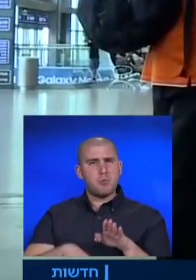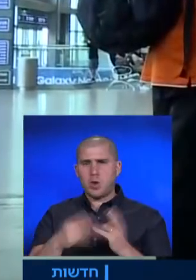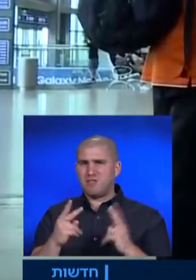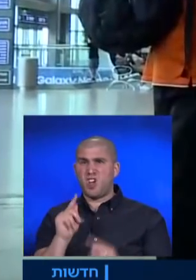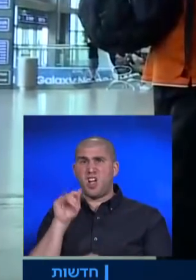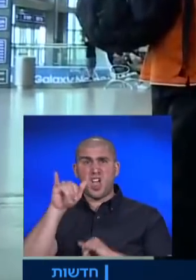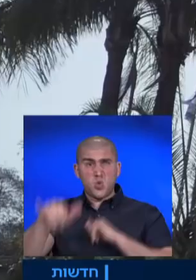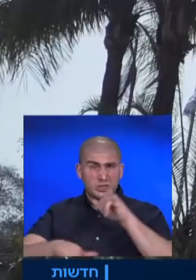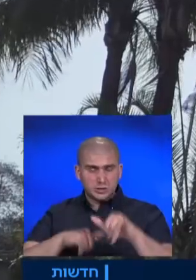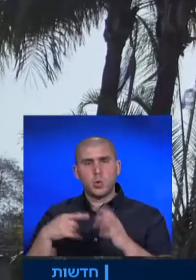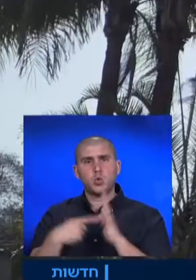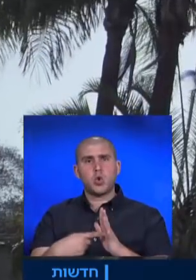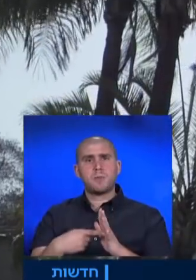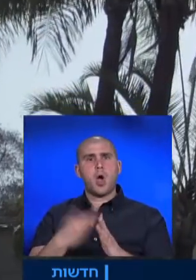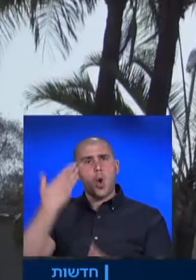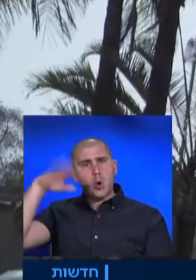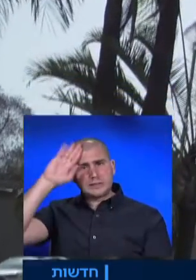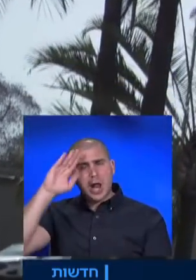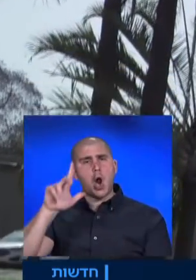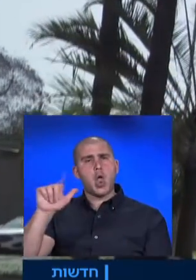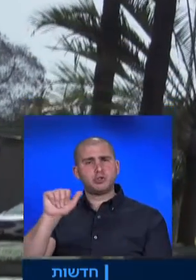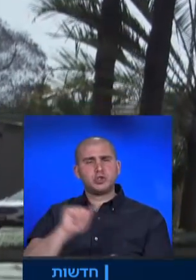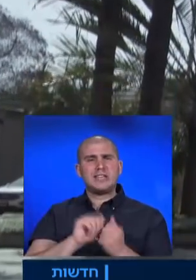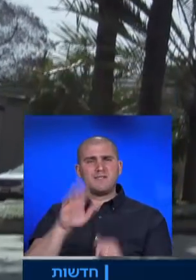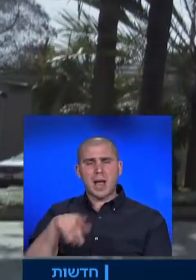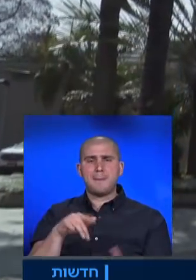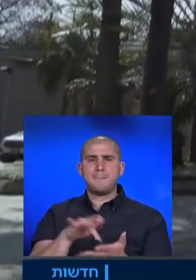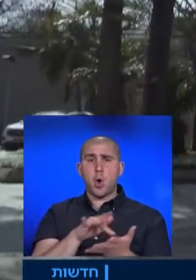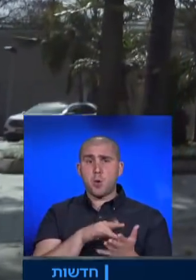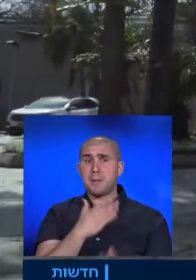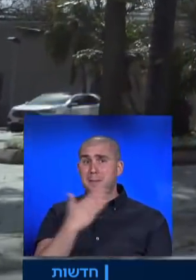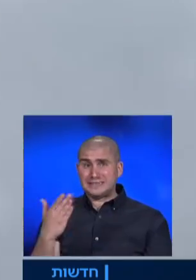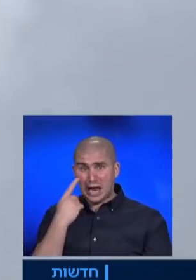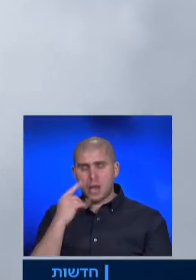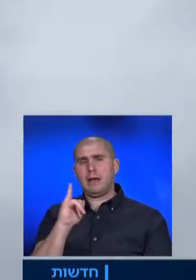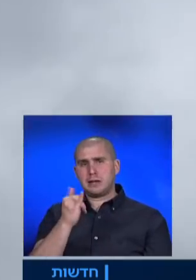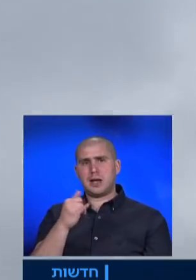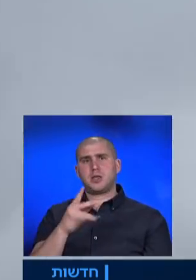כמו אוסטרליה, לוס אנג'לס, וגם יעדים במזרח, ככל הנראה יתוגברו.